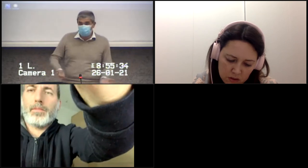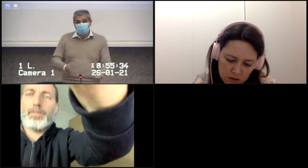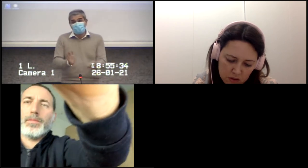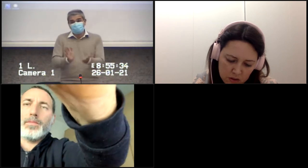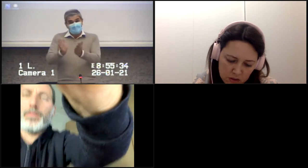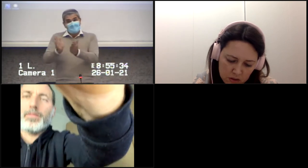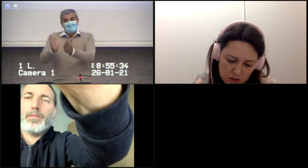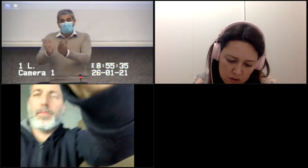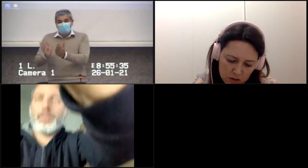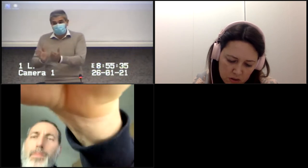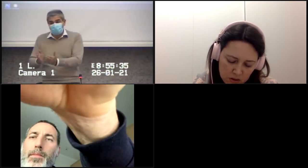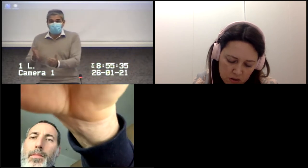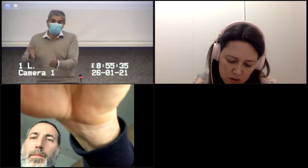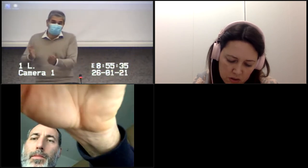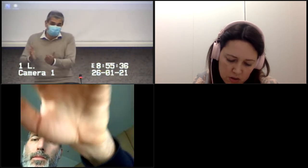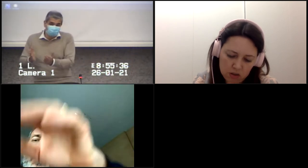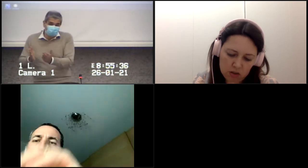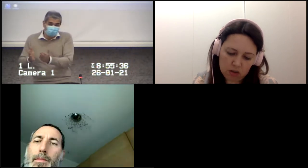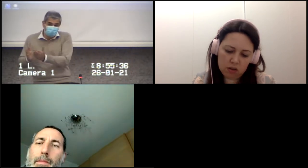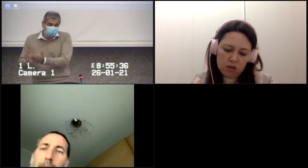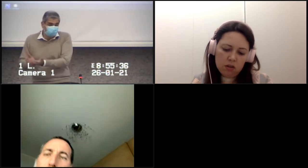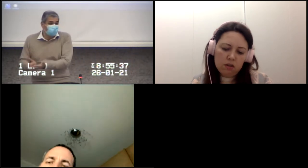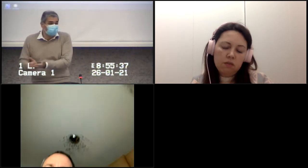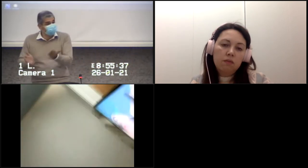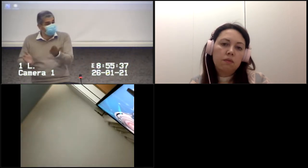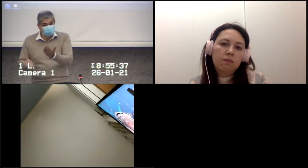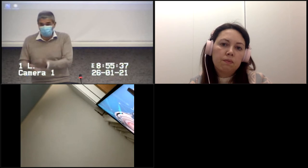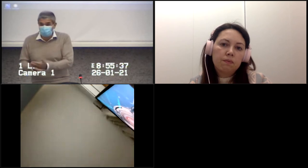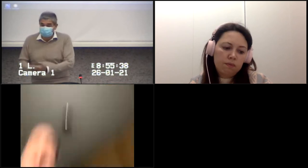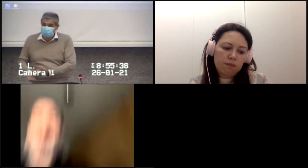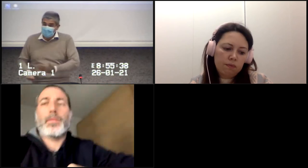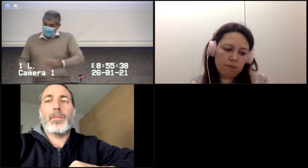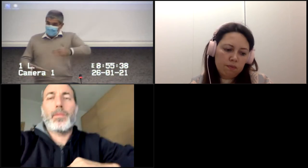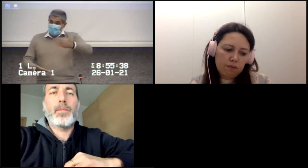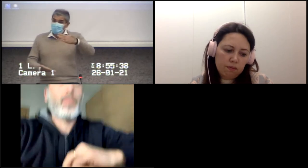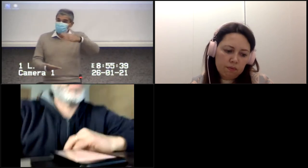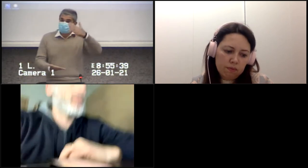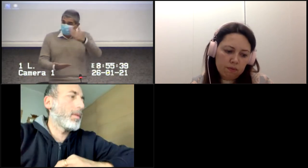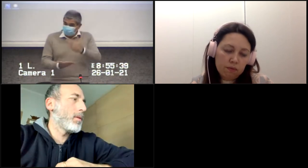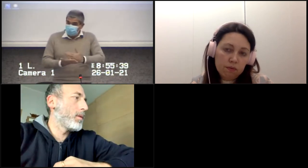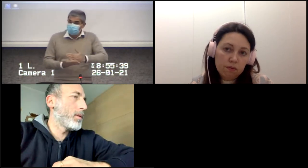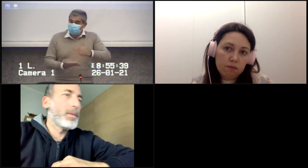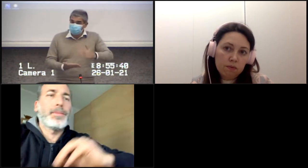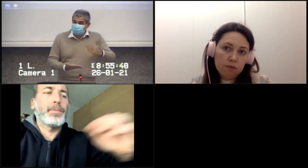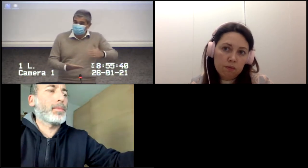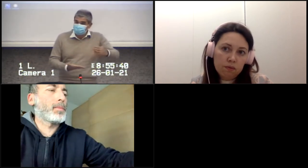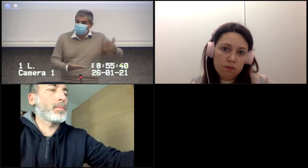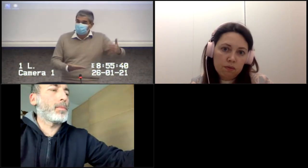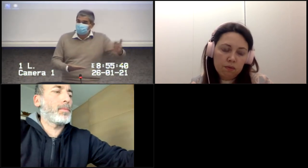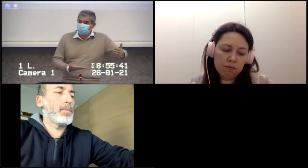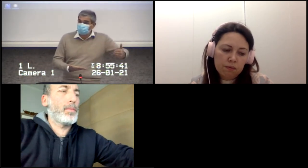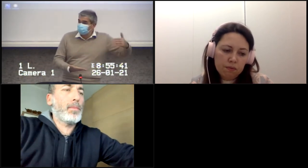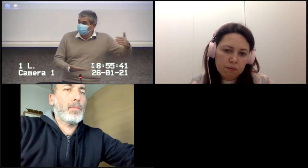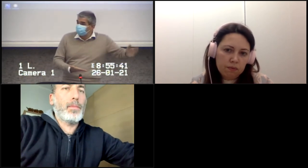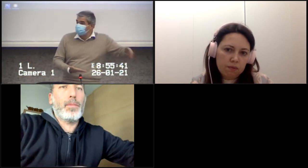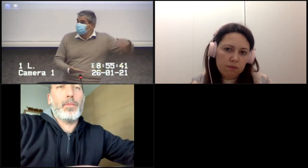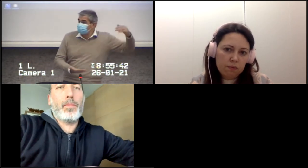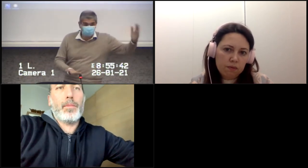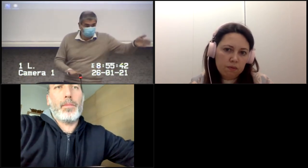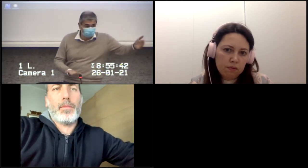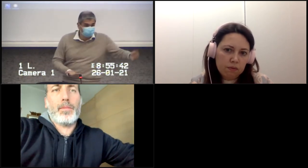urbano. Quindi abbiamo quartieri che hanno un'altezza media ponderale di 22 metri, abbiamo già quartieri che hanno un'altezza media ponderale